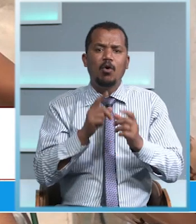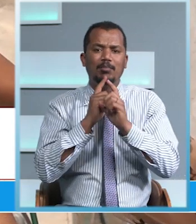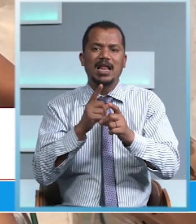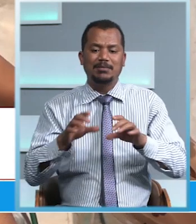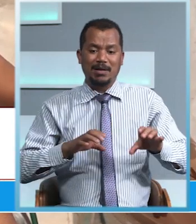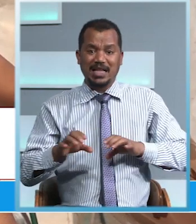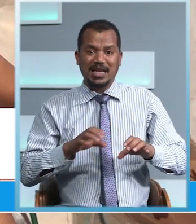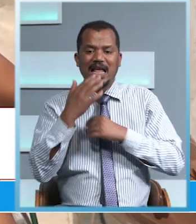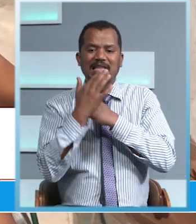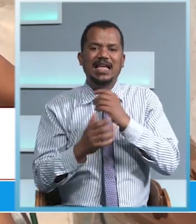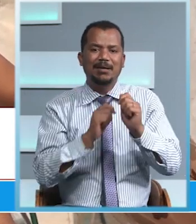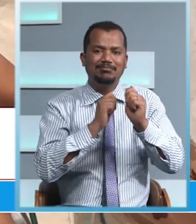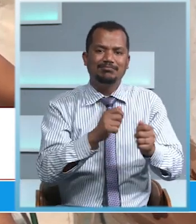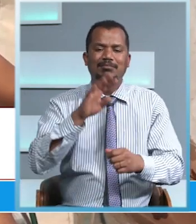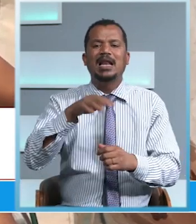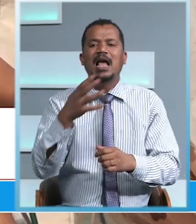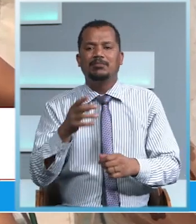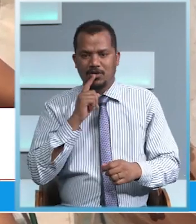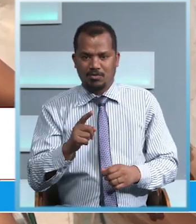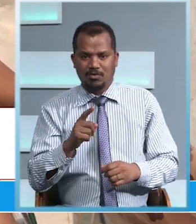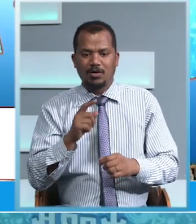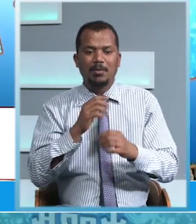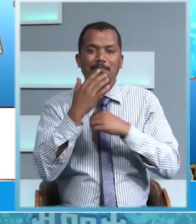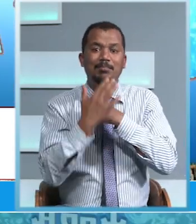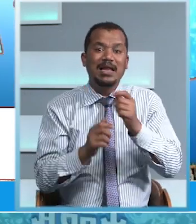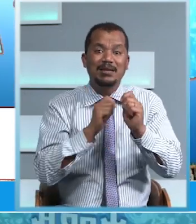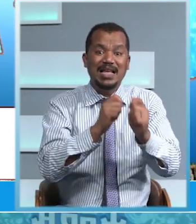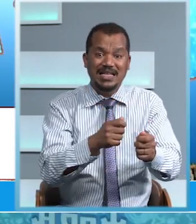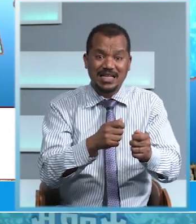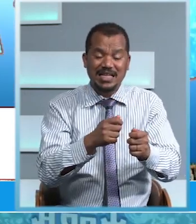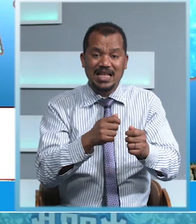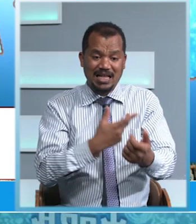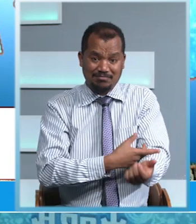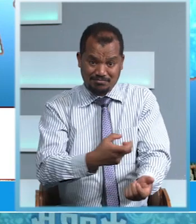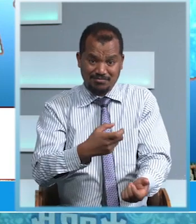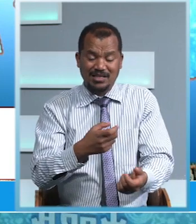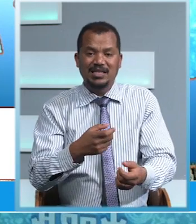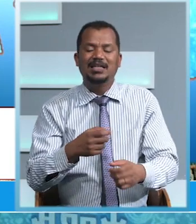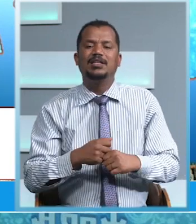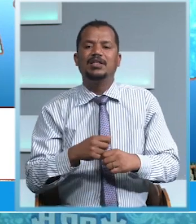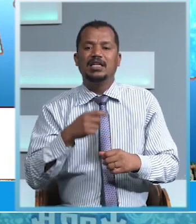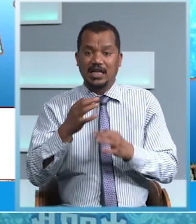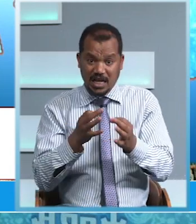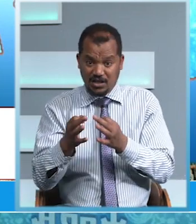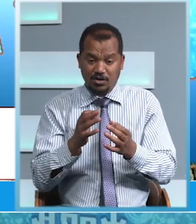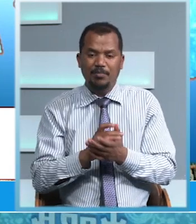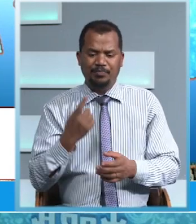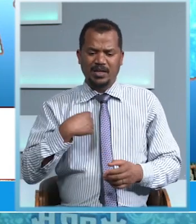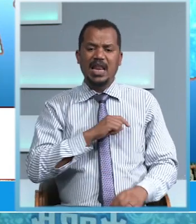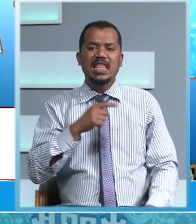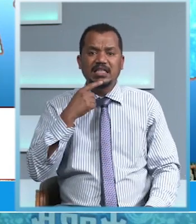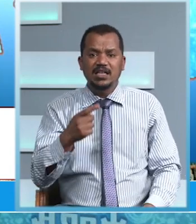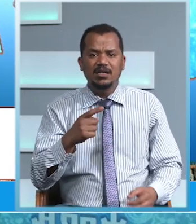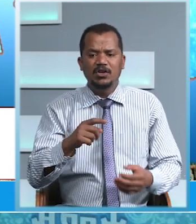በጎ ምላሽ በተደረገ የደም ልገሳ መርሃ ግብር ነው። በደም ልገሳ መርሃ ግብሩ ያነጋገርናቸው ደም ለጋሾች